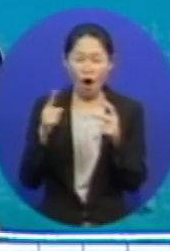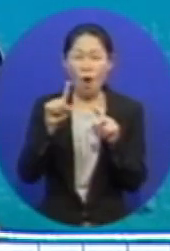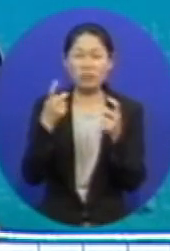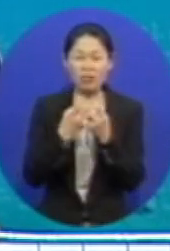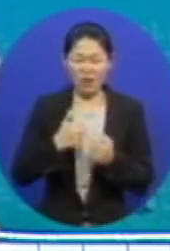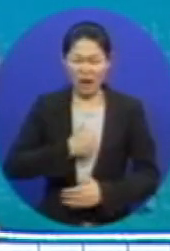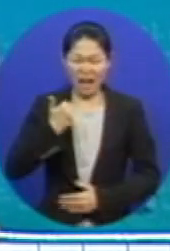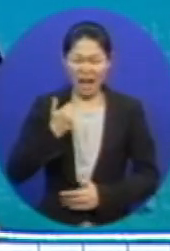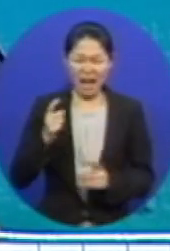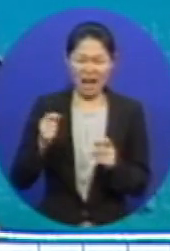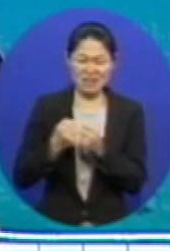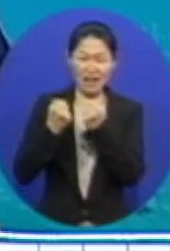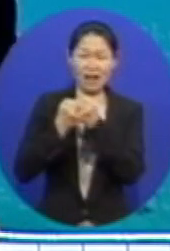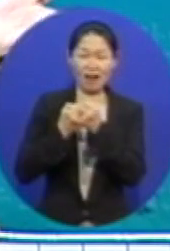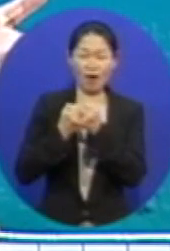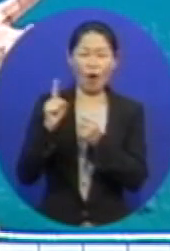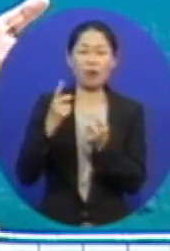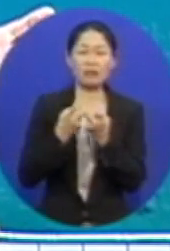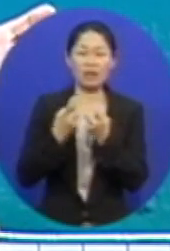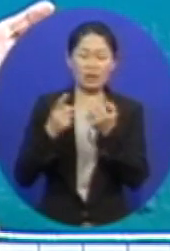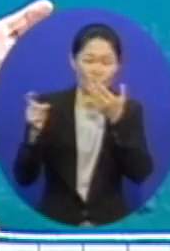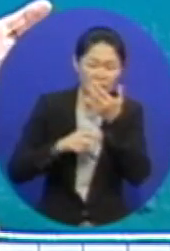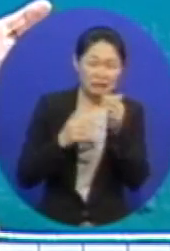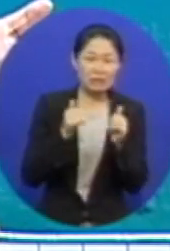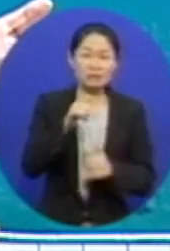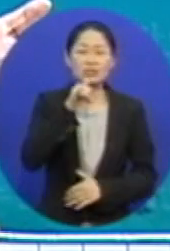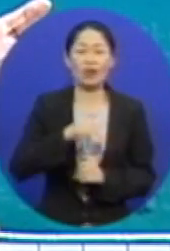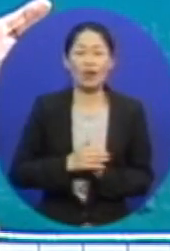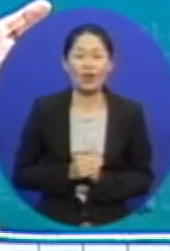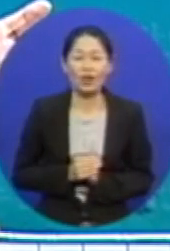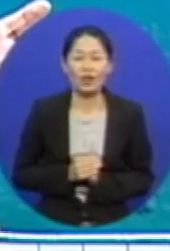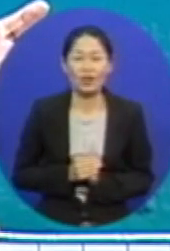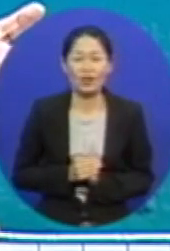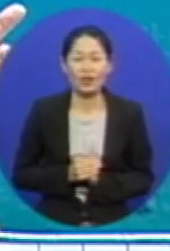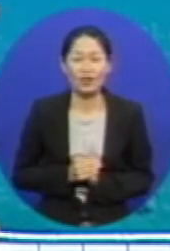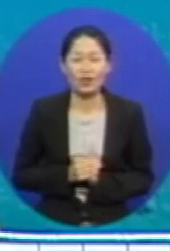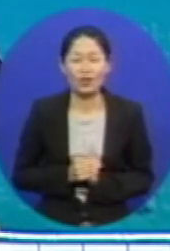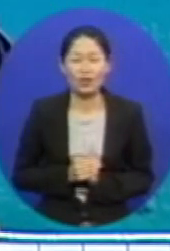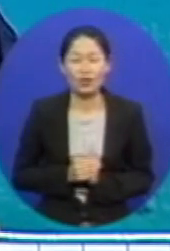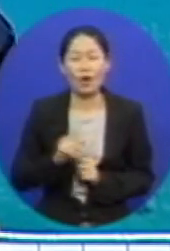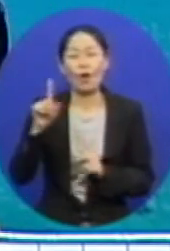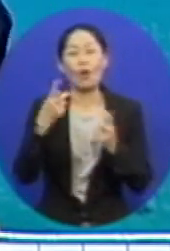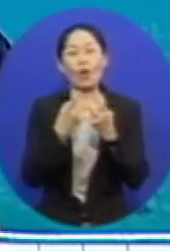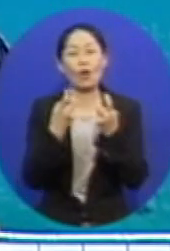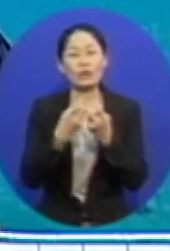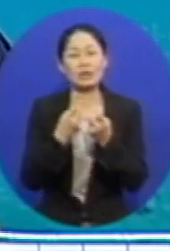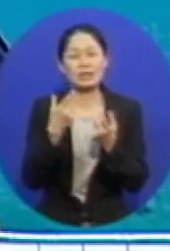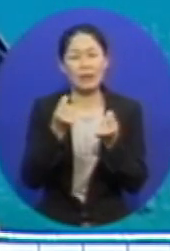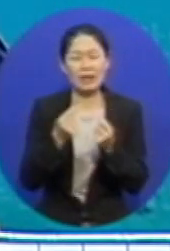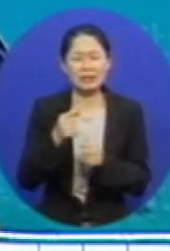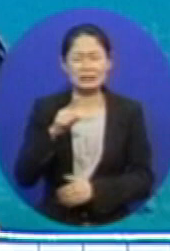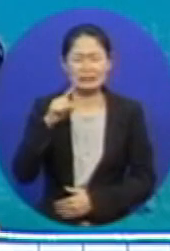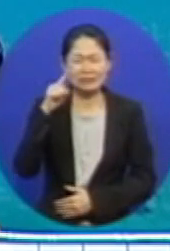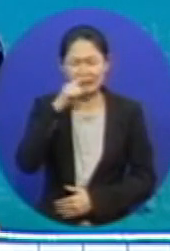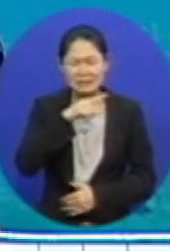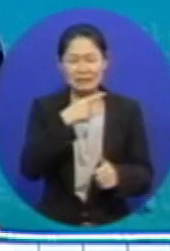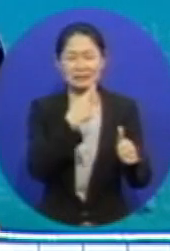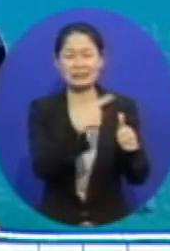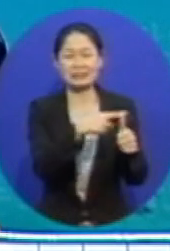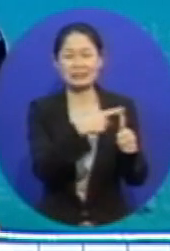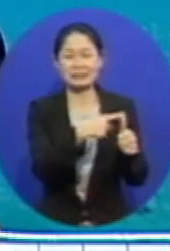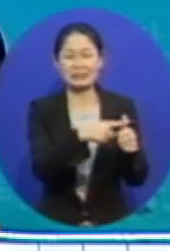싸워요 어떻게 도적질 하는 사람도 있어요 어떻게 그렇게 상 소리 어